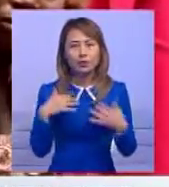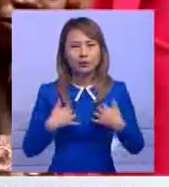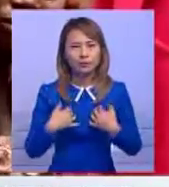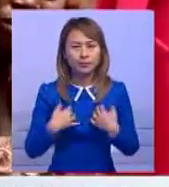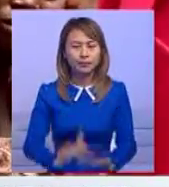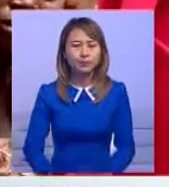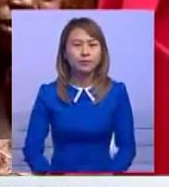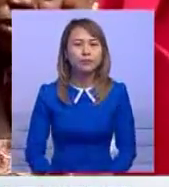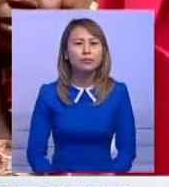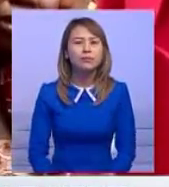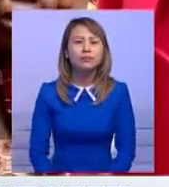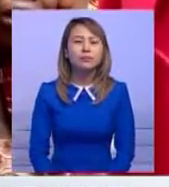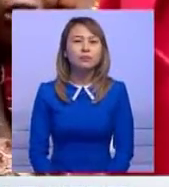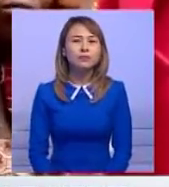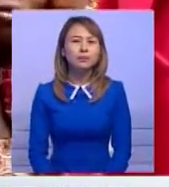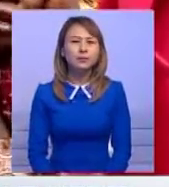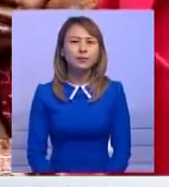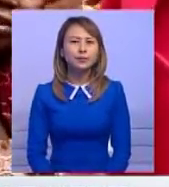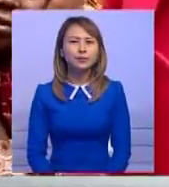мәлімдеді.